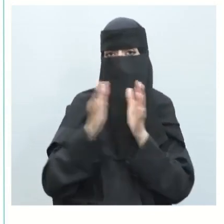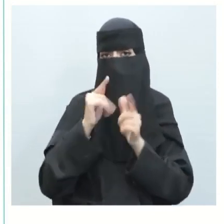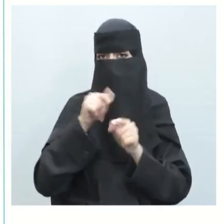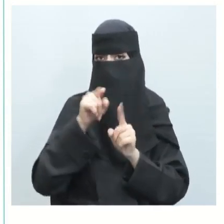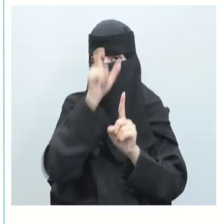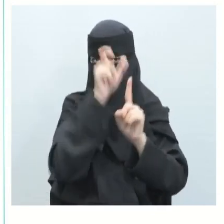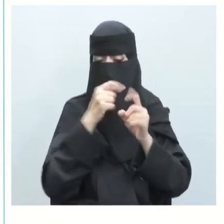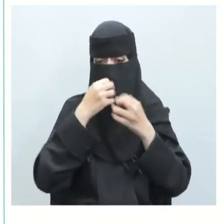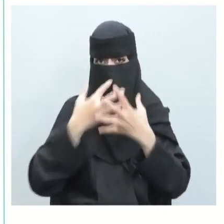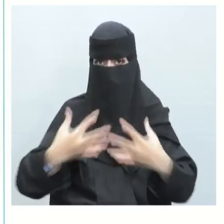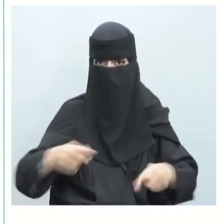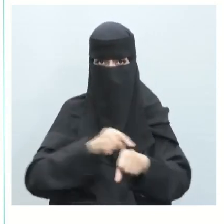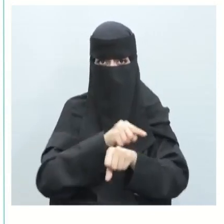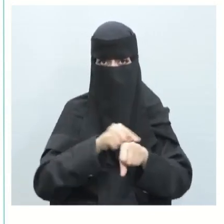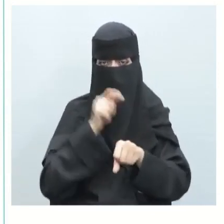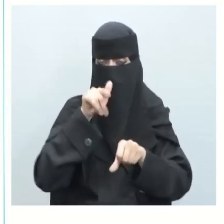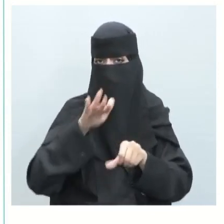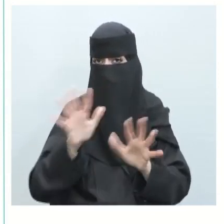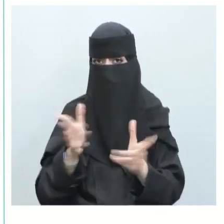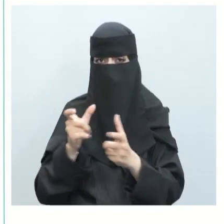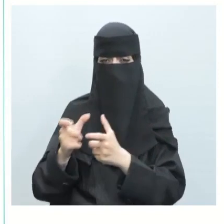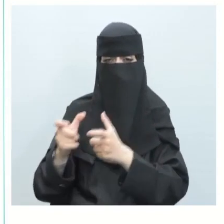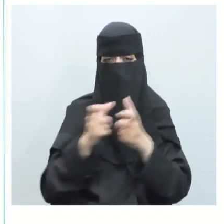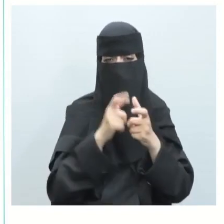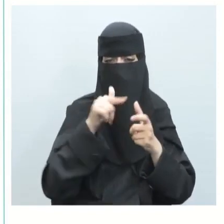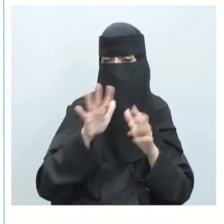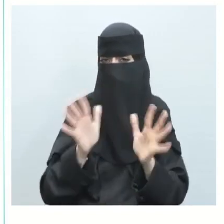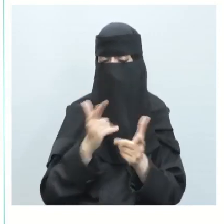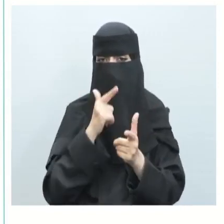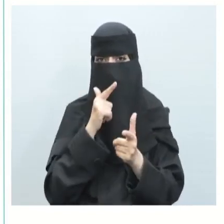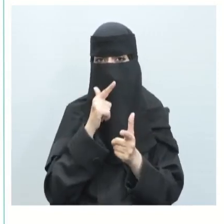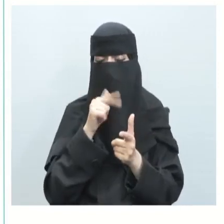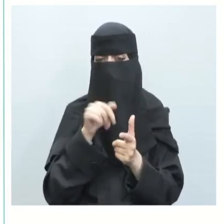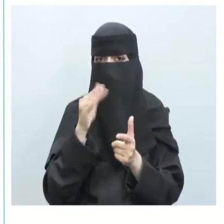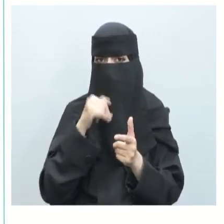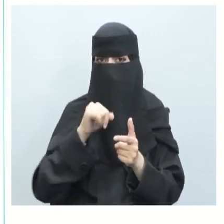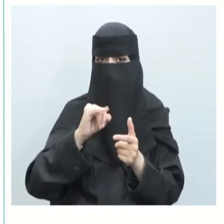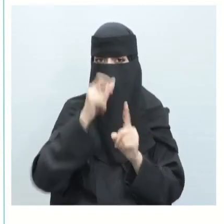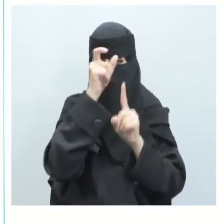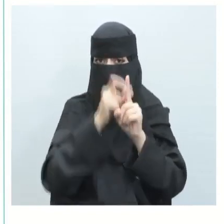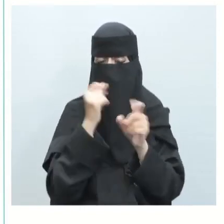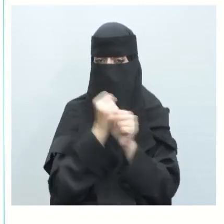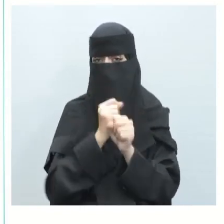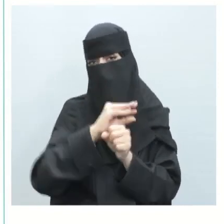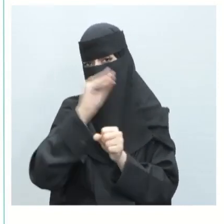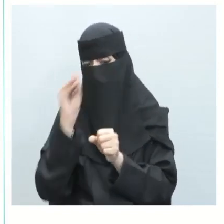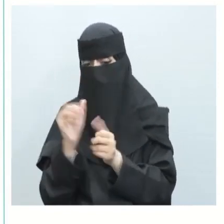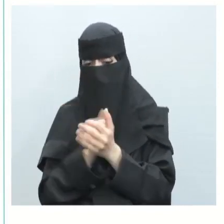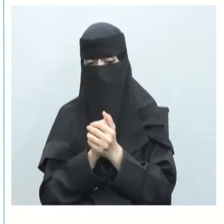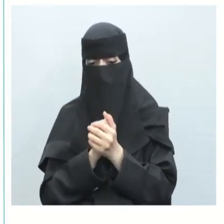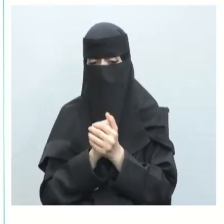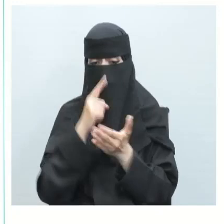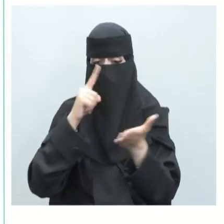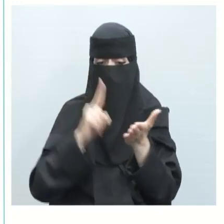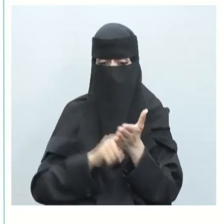الموظف الى اضاعه الوقت ولا يخر عمل ال اي مجموعه او اي مجموعه لموظفين اخرين او عمل الاخرين بمعنى